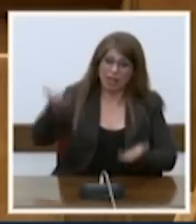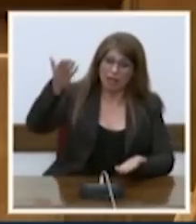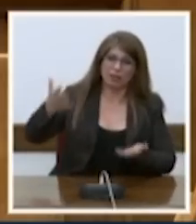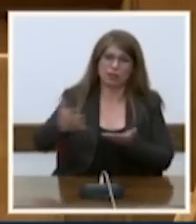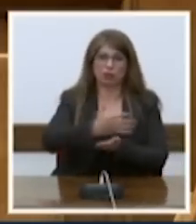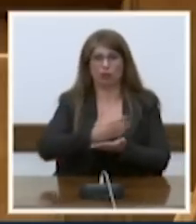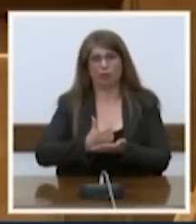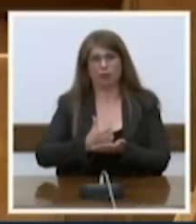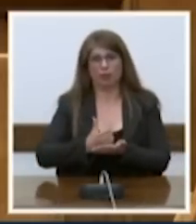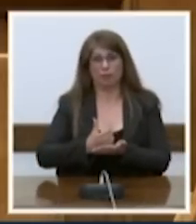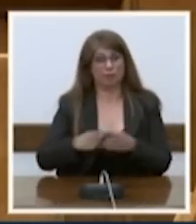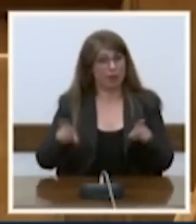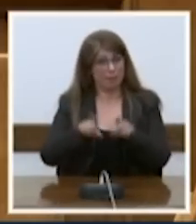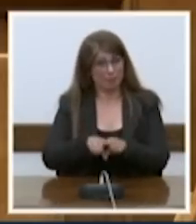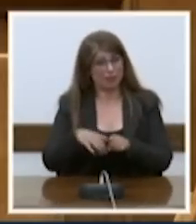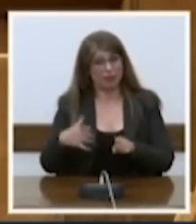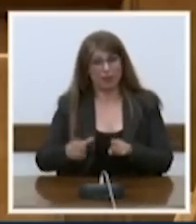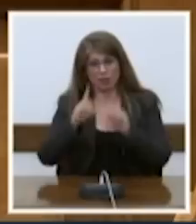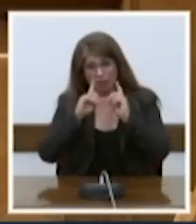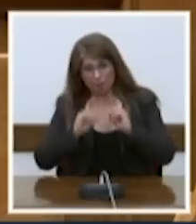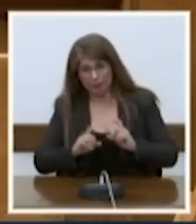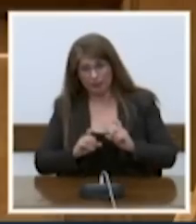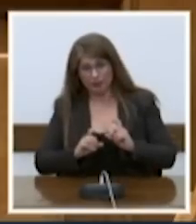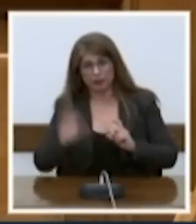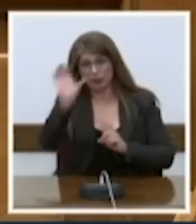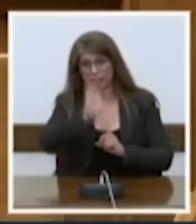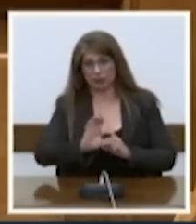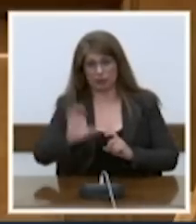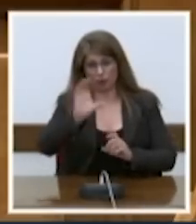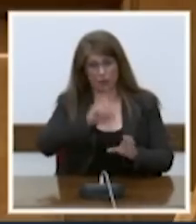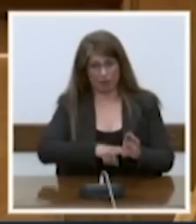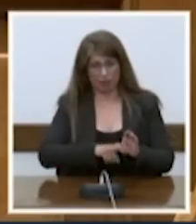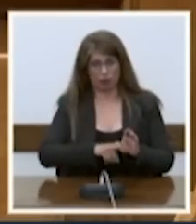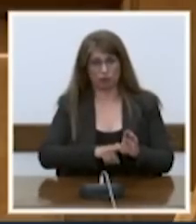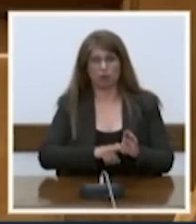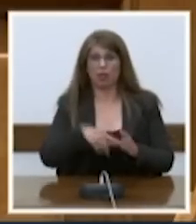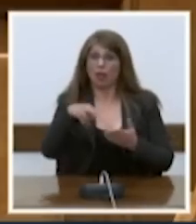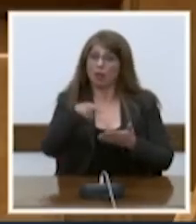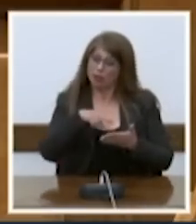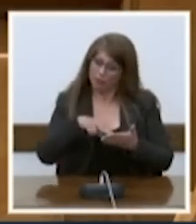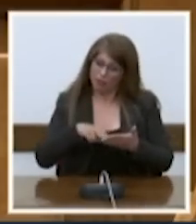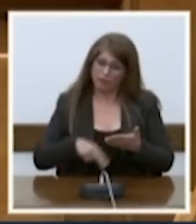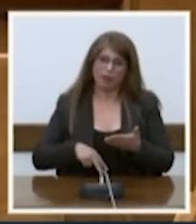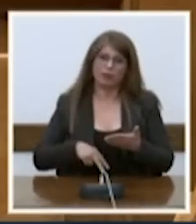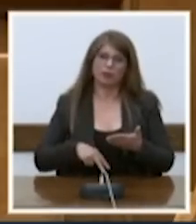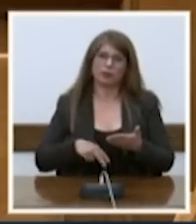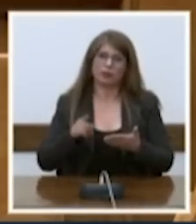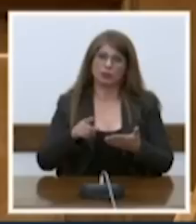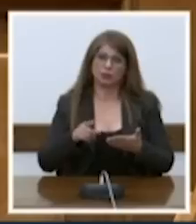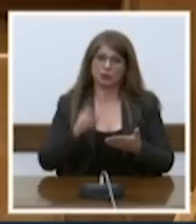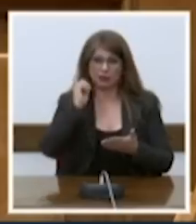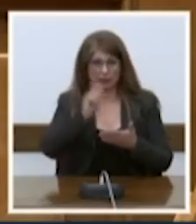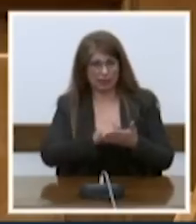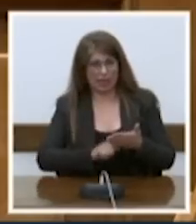αυτά θα υλοποιηθούν και οι απαιτήσεις της Ευρωπαϊκής Ένωσης, τα διαβάσαμε στην νεαρινή έκθεση της